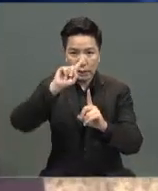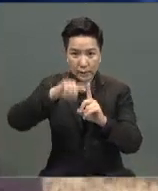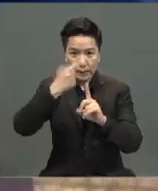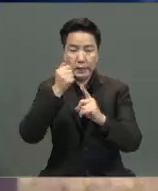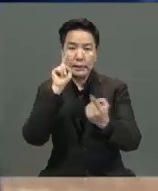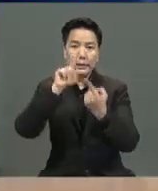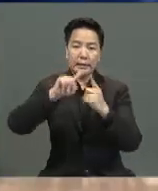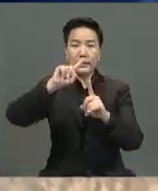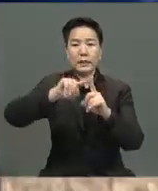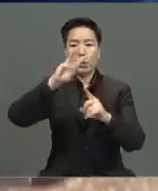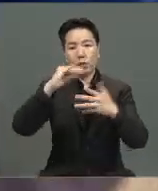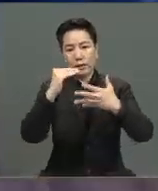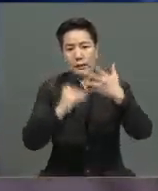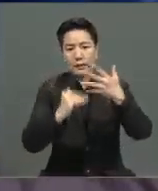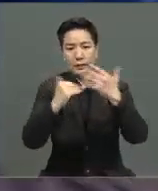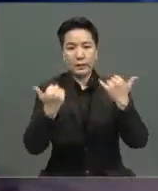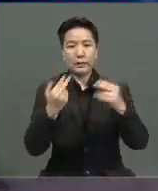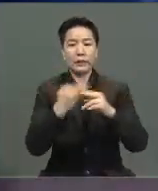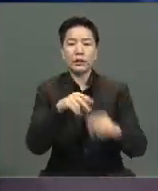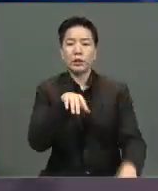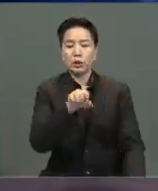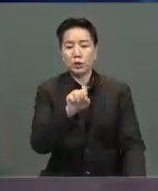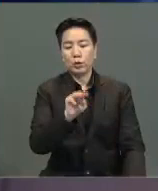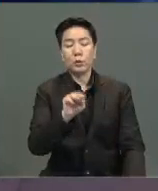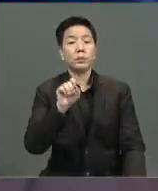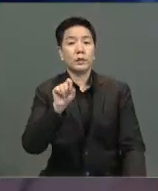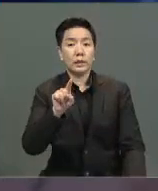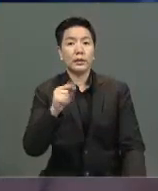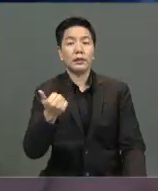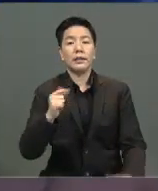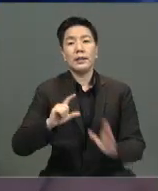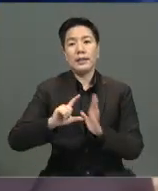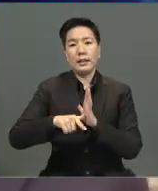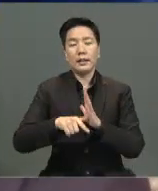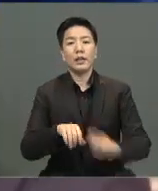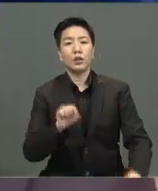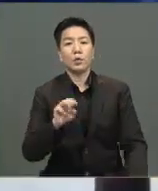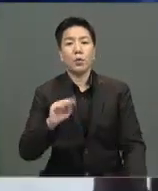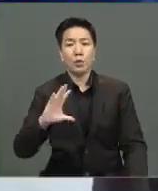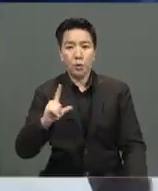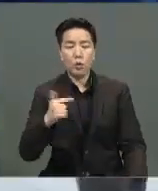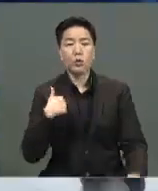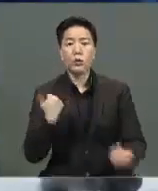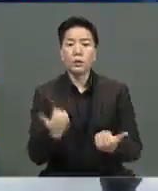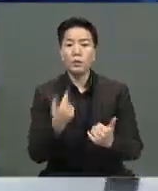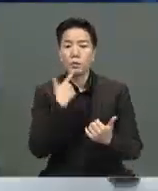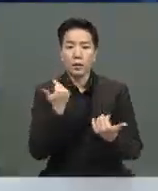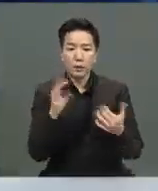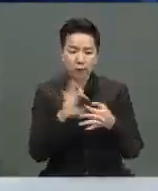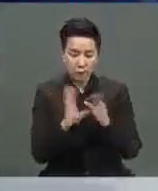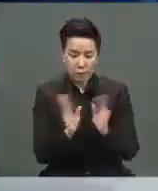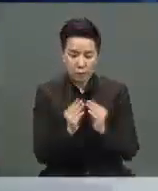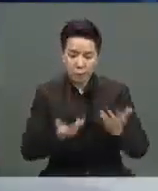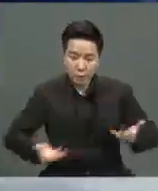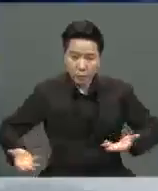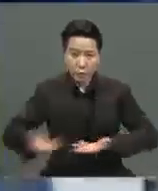ถึงสิ้นเดือนมิถุนายนนี้ครับพลเอกสมศักดิ์รุ่งสิตาเลขาธิการสภาความมั่นคงแห่งชาติก็แถลงภายหลังที่ประชุมสมช.นะ